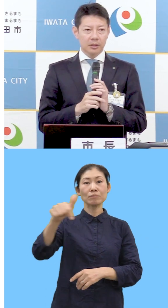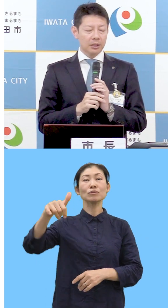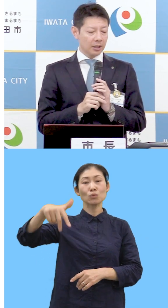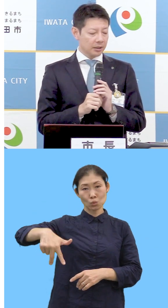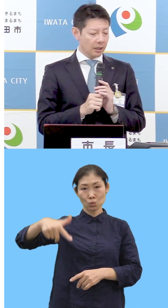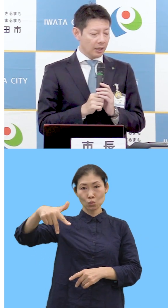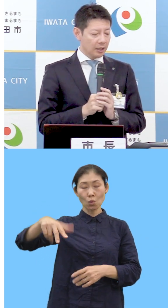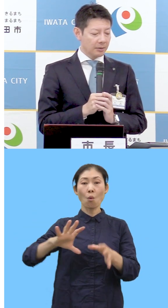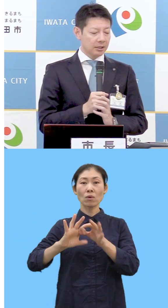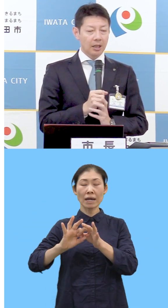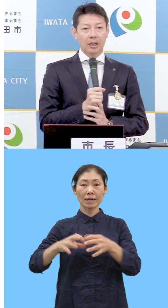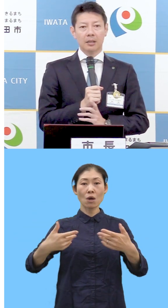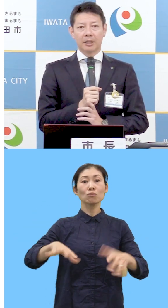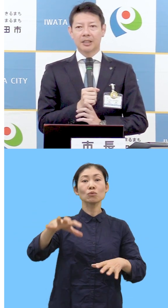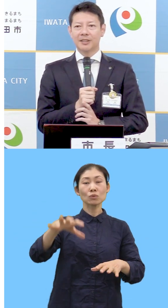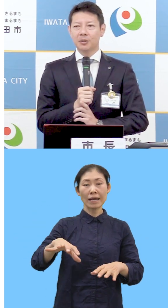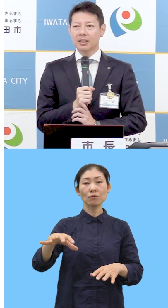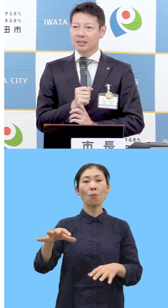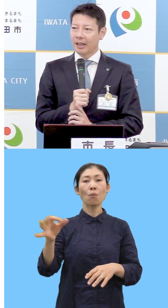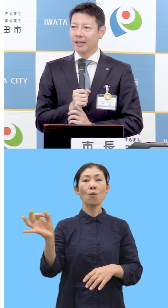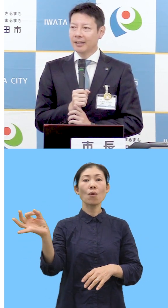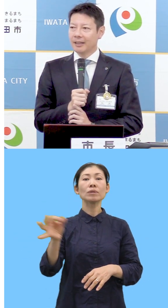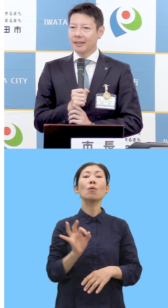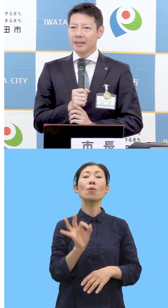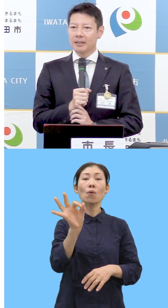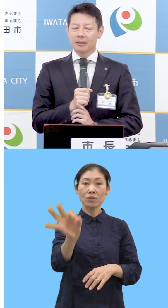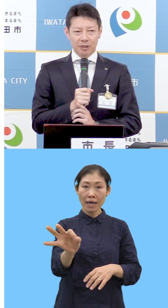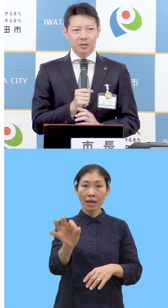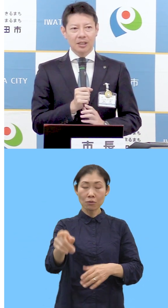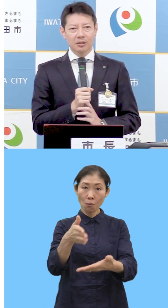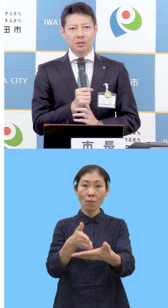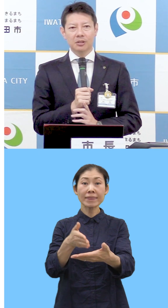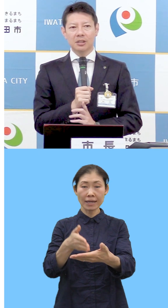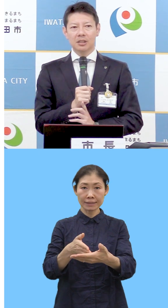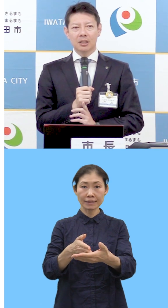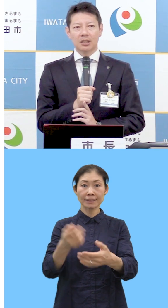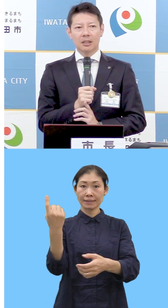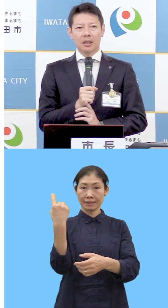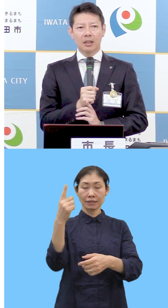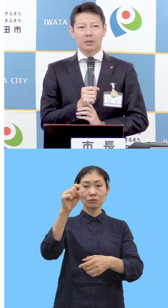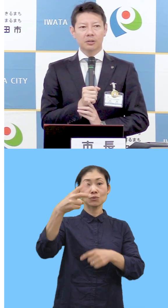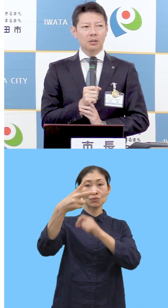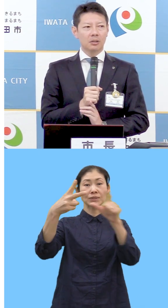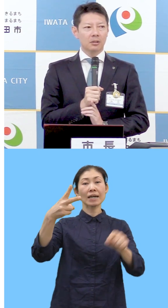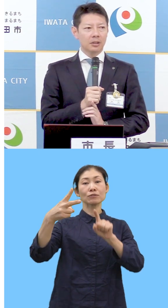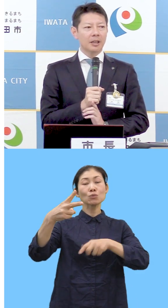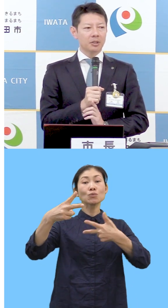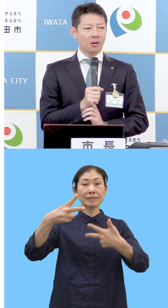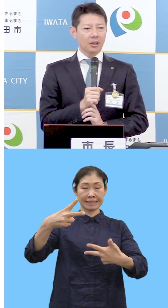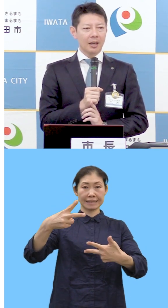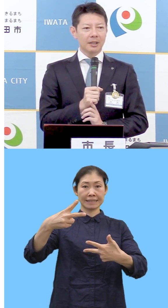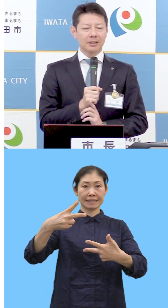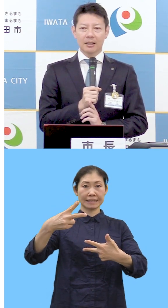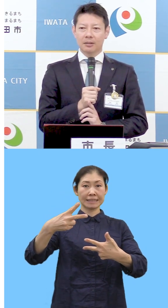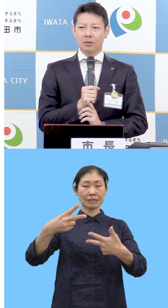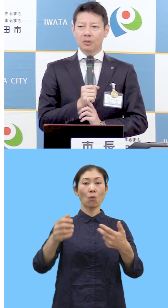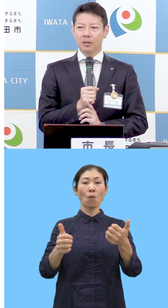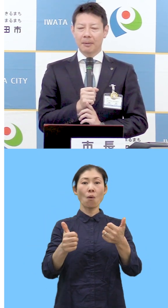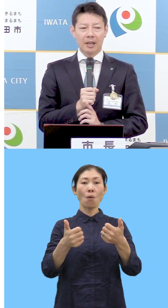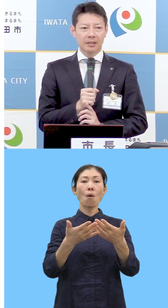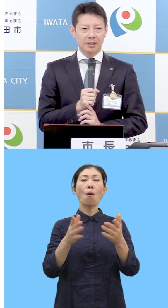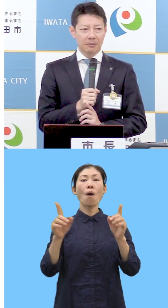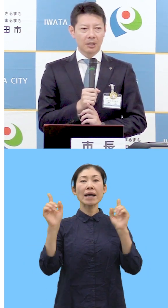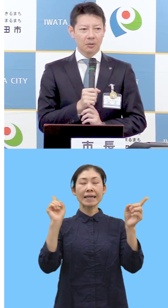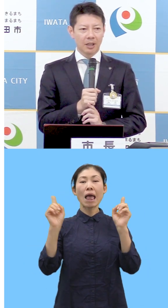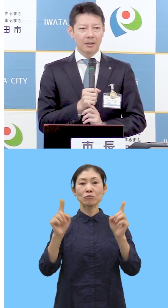るさと納税の話から入りましたが、昨日ですね、12月の17日にホストゲームの開幕戦、この